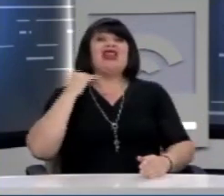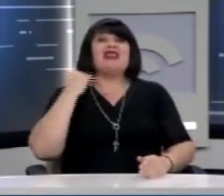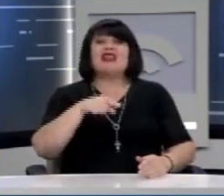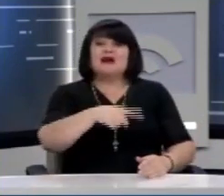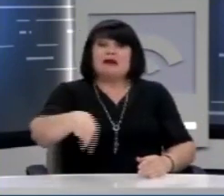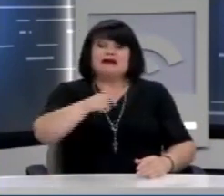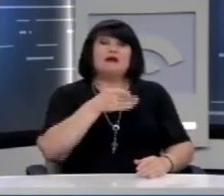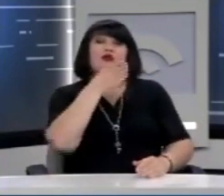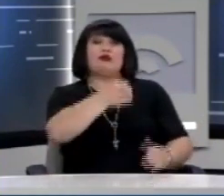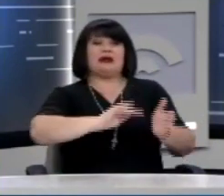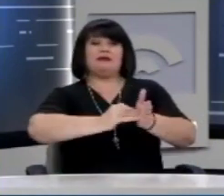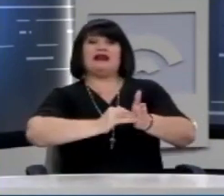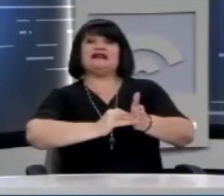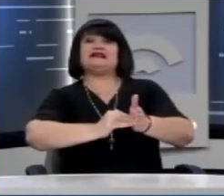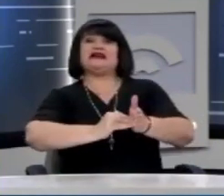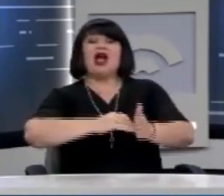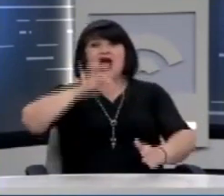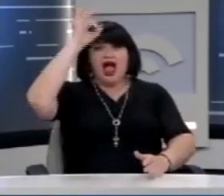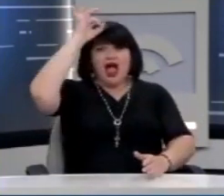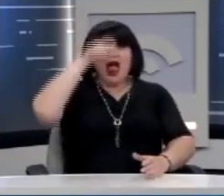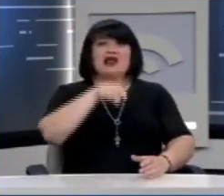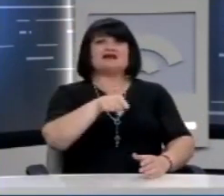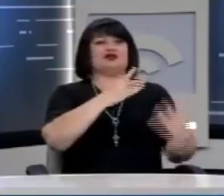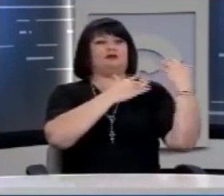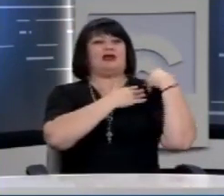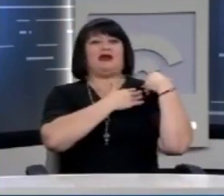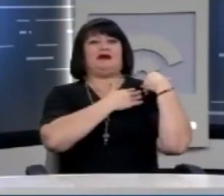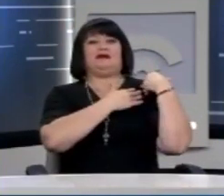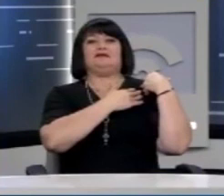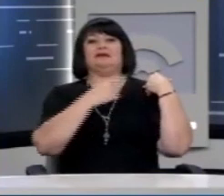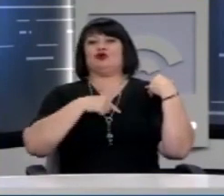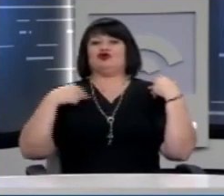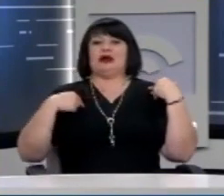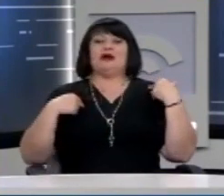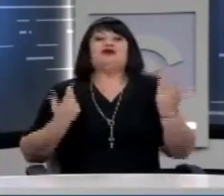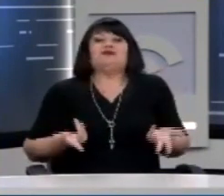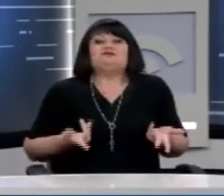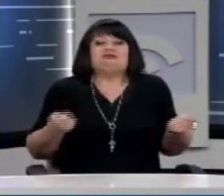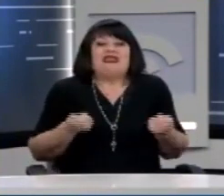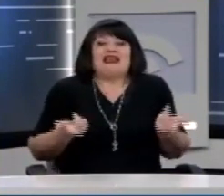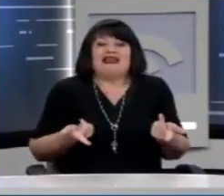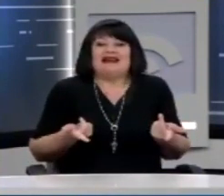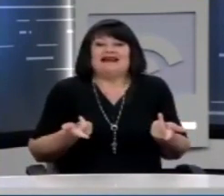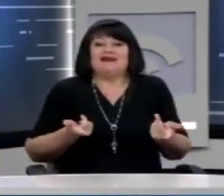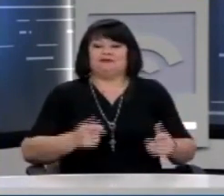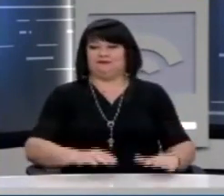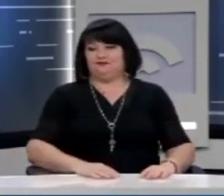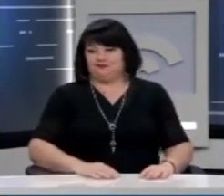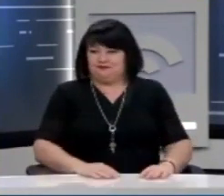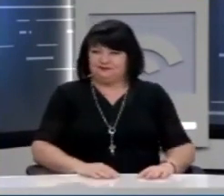σε μια υπηρεσία όπου η αστυνομία θα είναι ο προϊστάμενός της. Κυρίες και κύριοι,